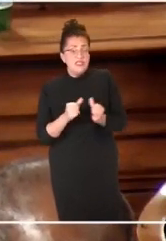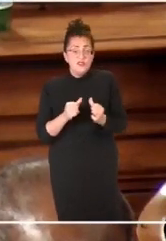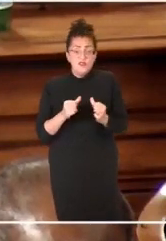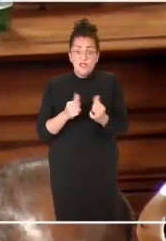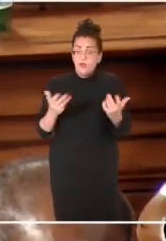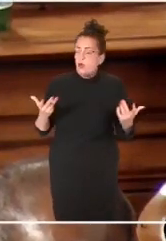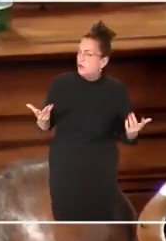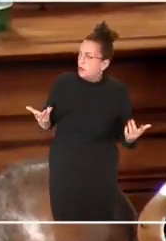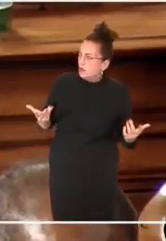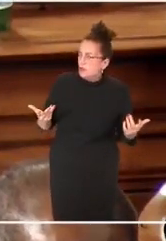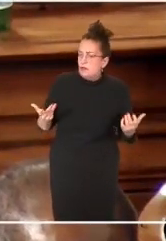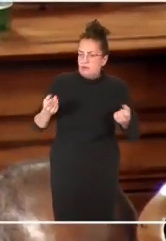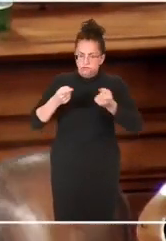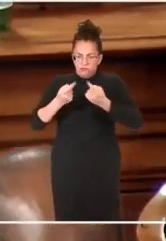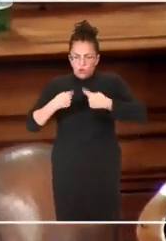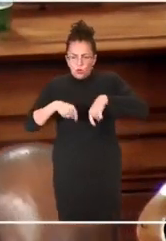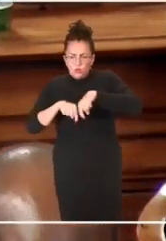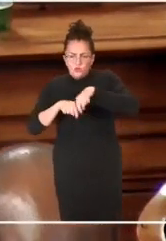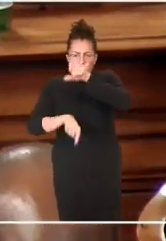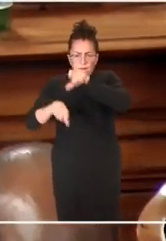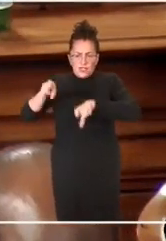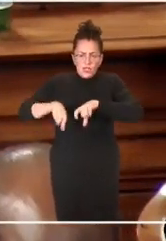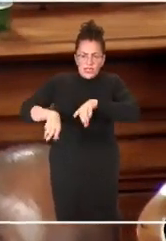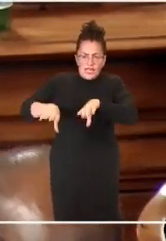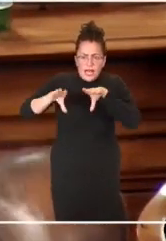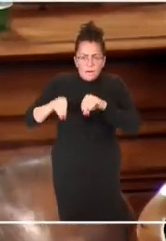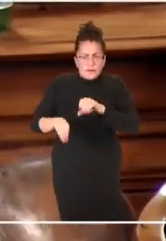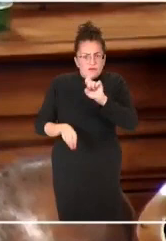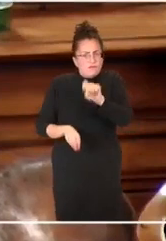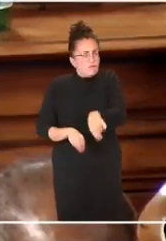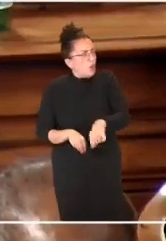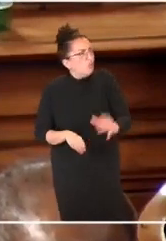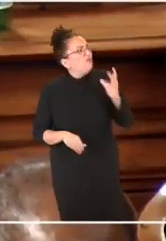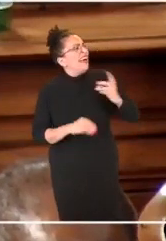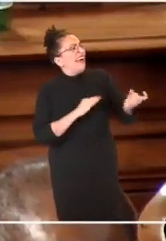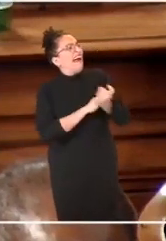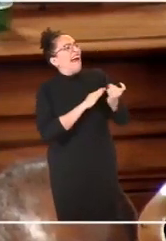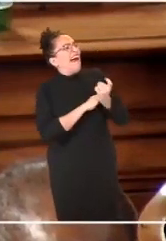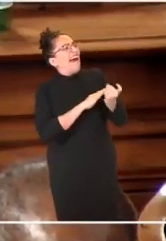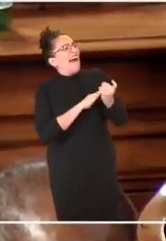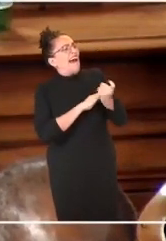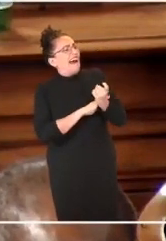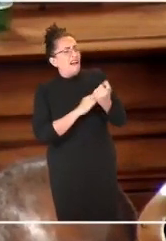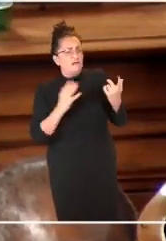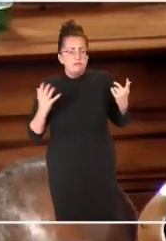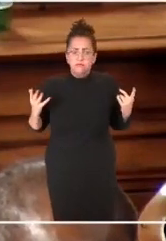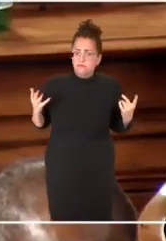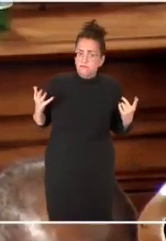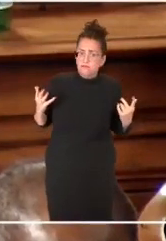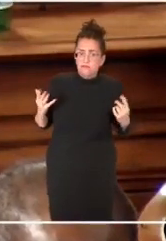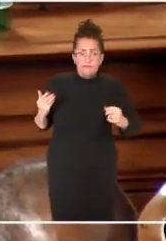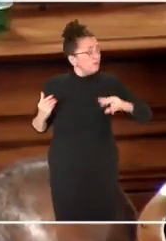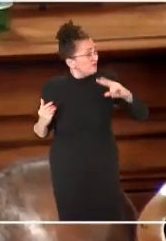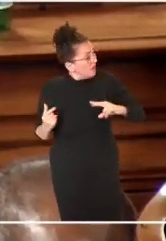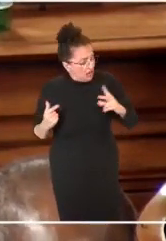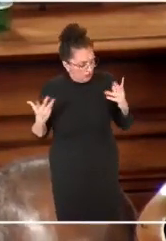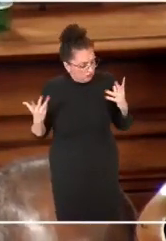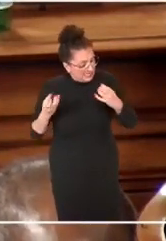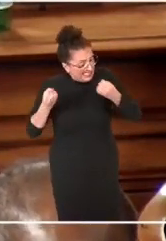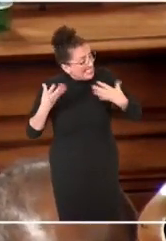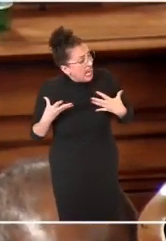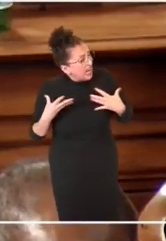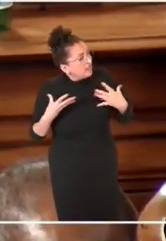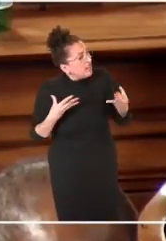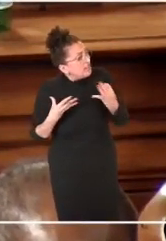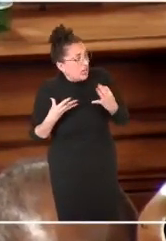d'habitants. Vous ne pouvez pas nous avoir ainsi critiqué, et je le répète, cet avis était louable parce qu'il était sur le fond entendable parfois. Nous